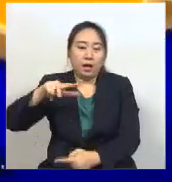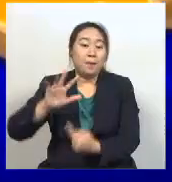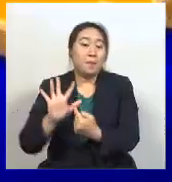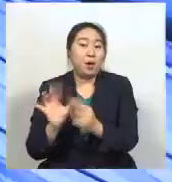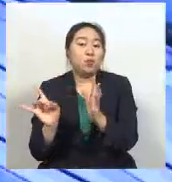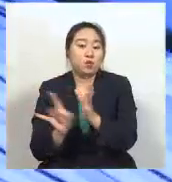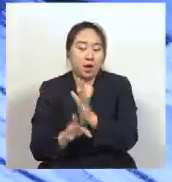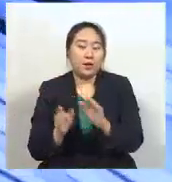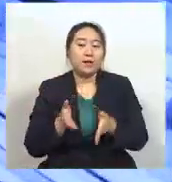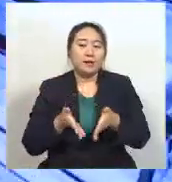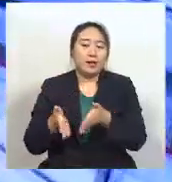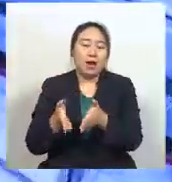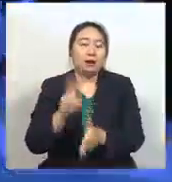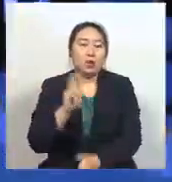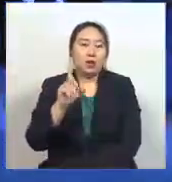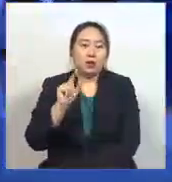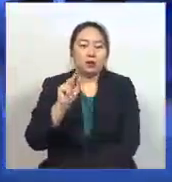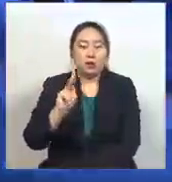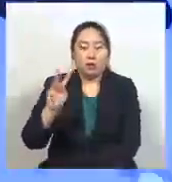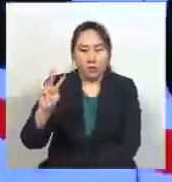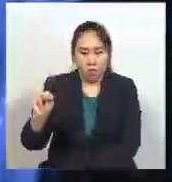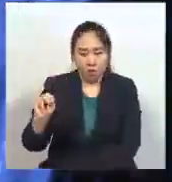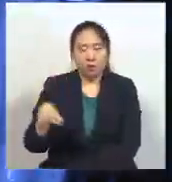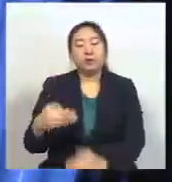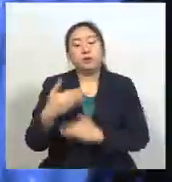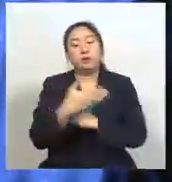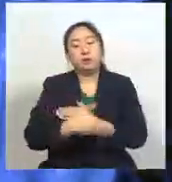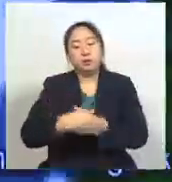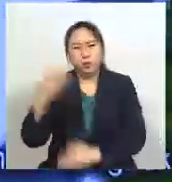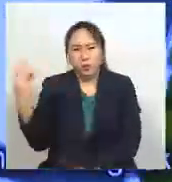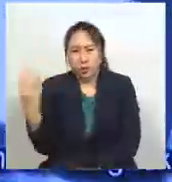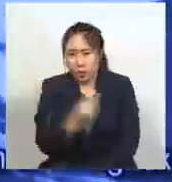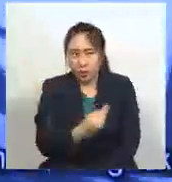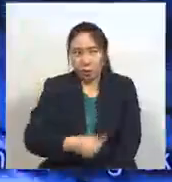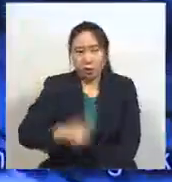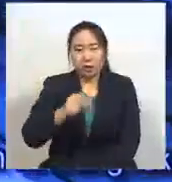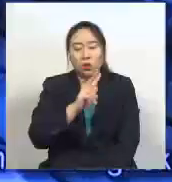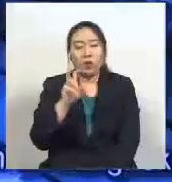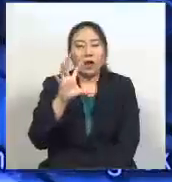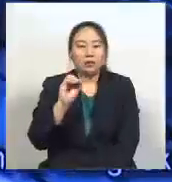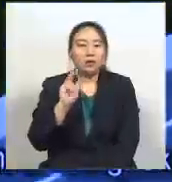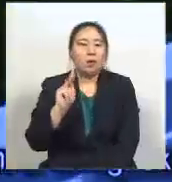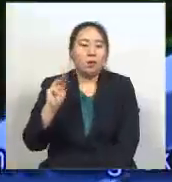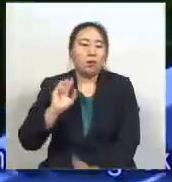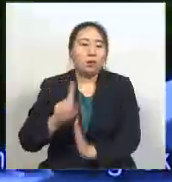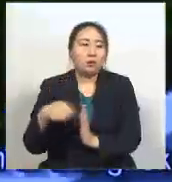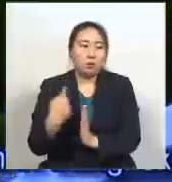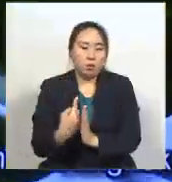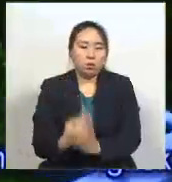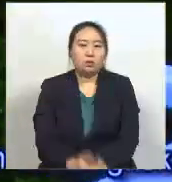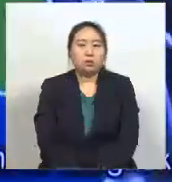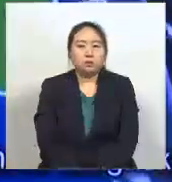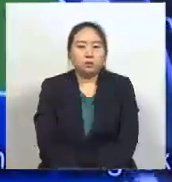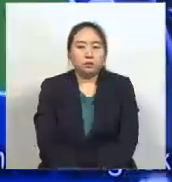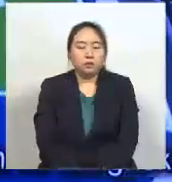ทั้งสิ้น220กิโลเมตรนะคะโดยขบวนรถสามารถทำความเร็วสูงสุดได้ถึง250กิโลเมตรต่อชั่วโมงค่